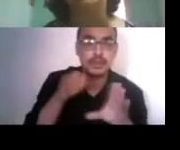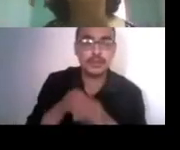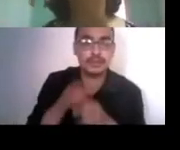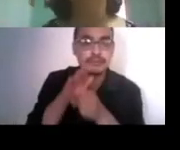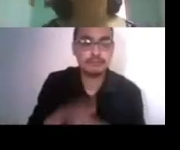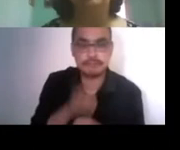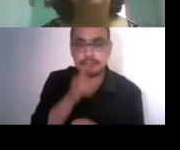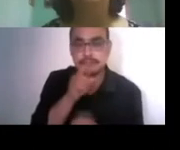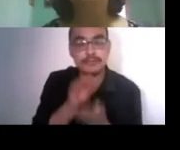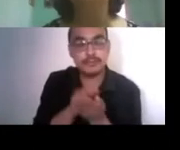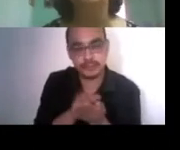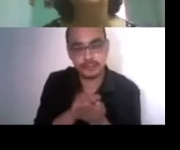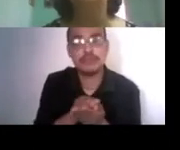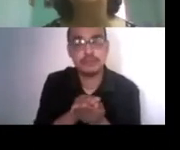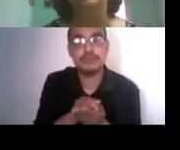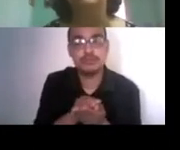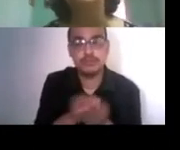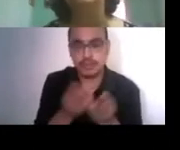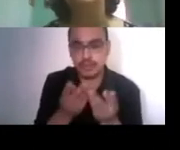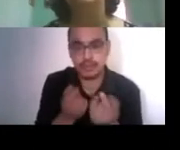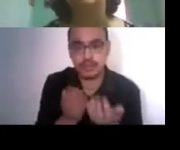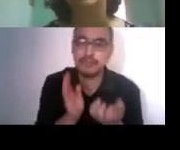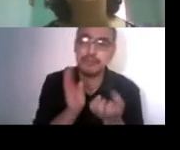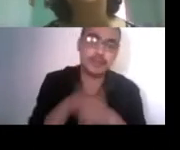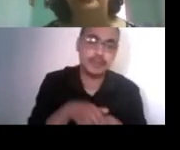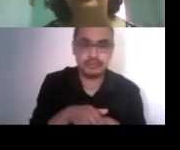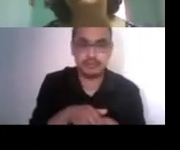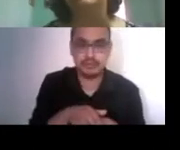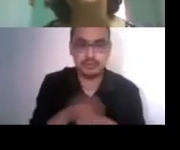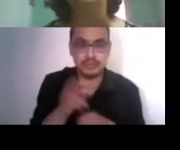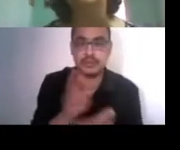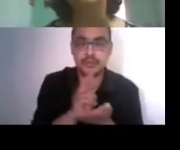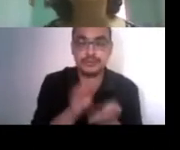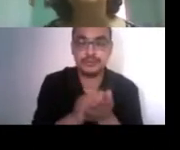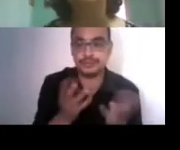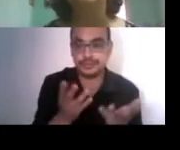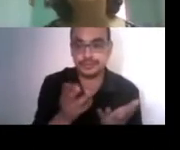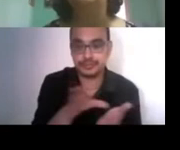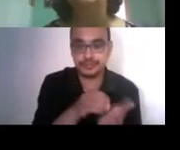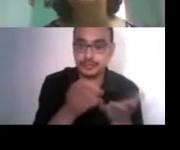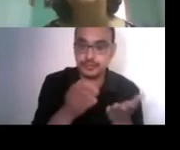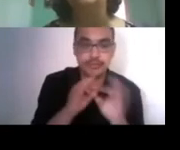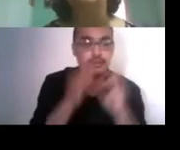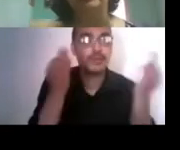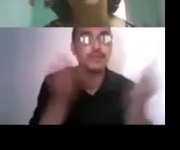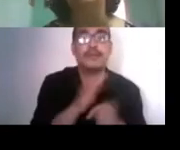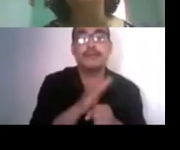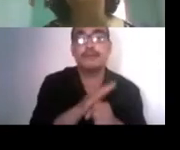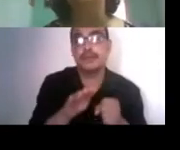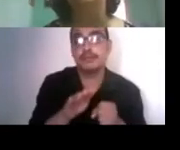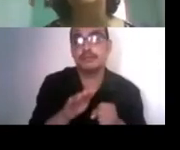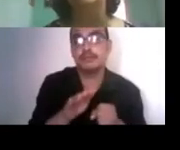बसेको कति छन् सङ्ख्या, त्यो अनगिन्ती छन्, तिनीहरू त रेकर्डमै आएका छैनन्। भनेपछि संसारैभरि यो चाहिँ